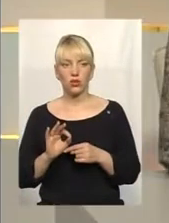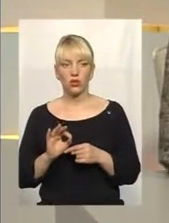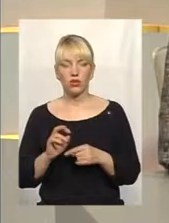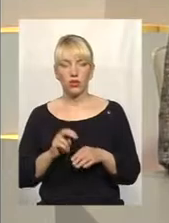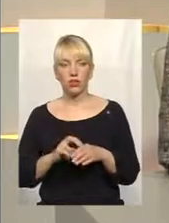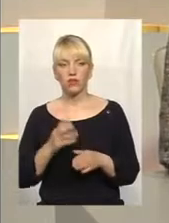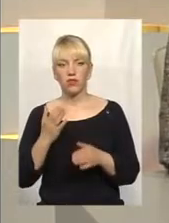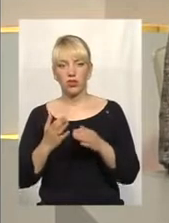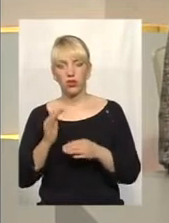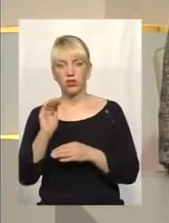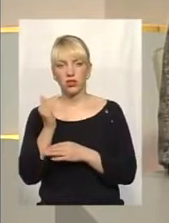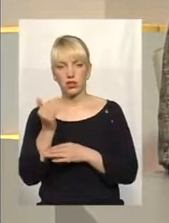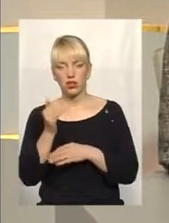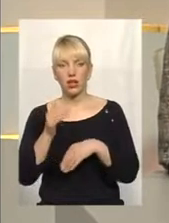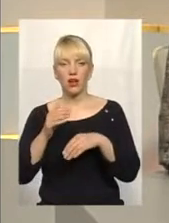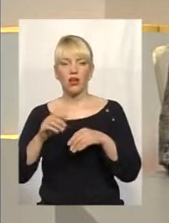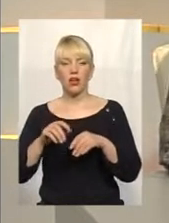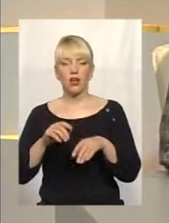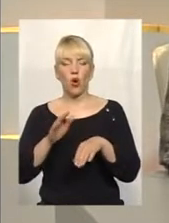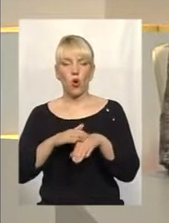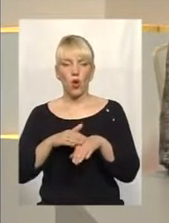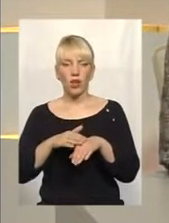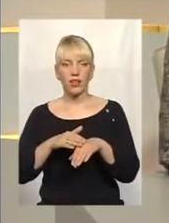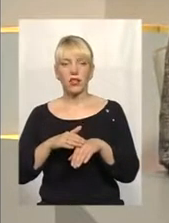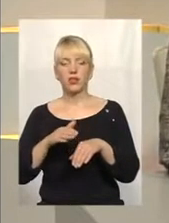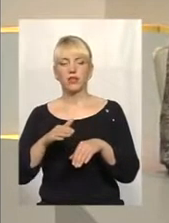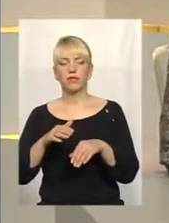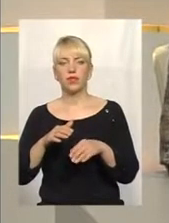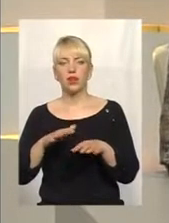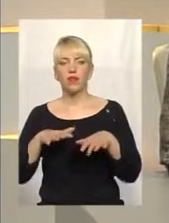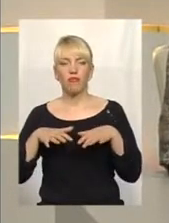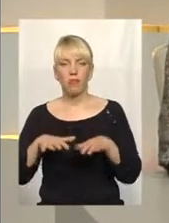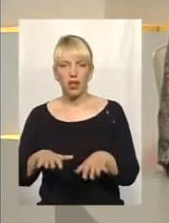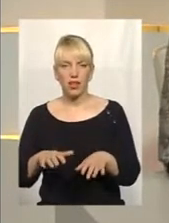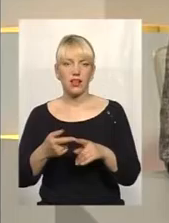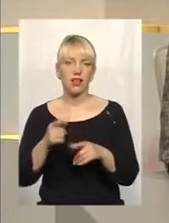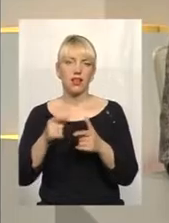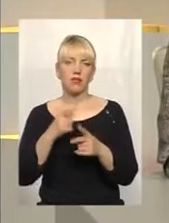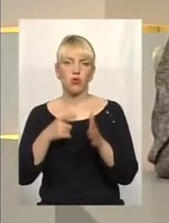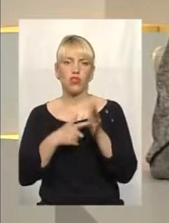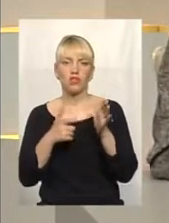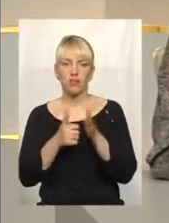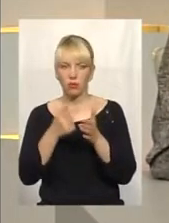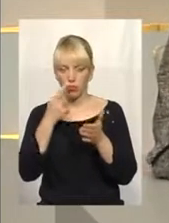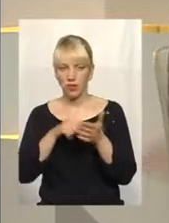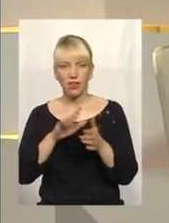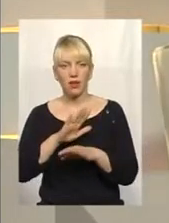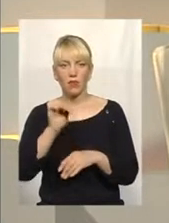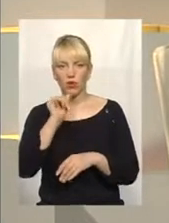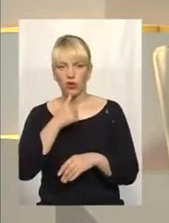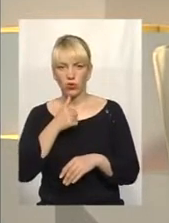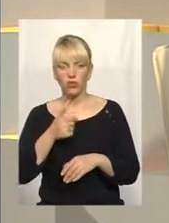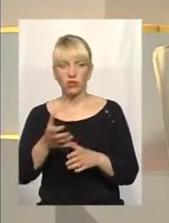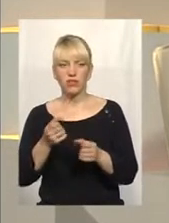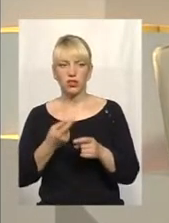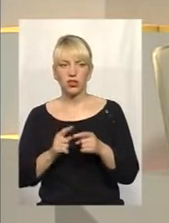дитина розбила коліно або, не дай Боже, наскочила на цвях, не полінуйтеся взяти цю дитину і